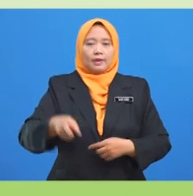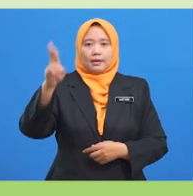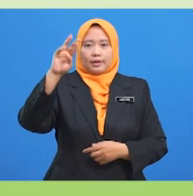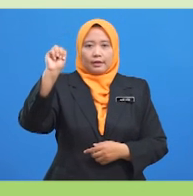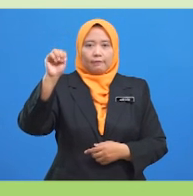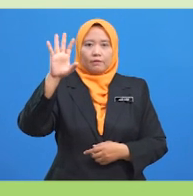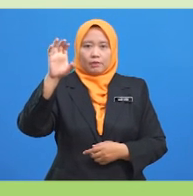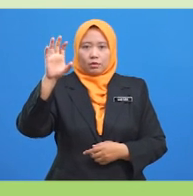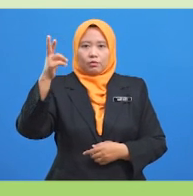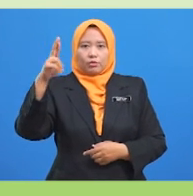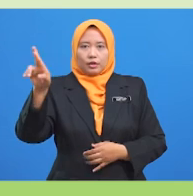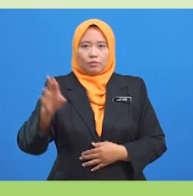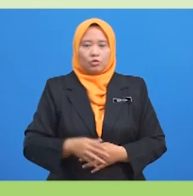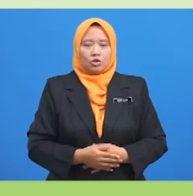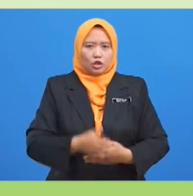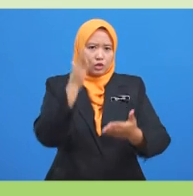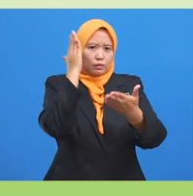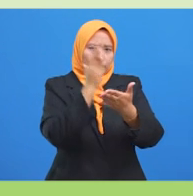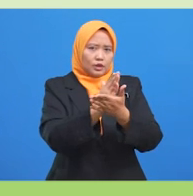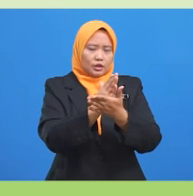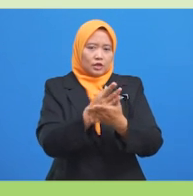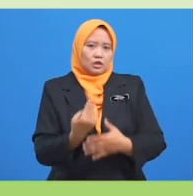RM50,000, iaitu kesemua kos tetap.